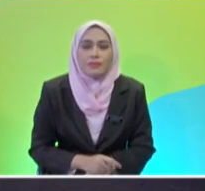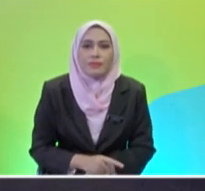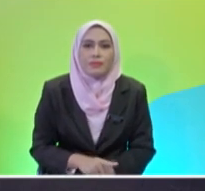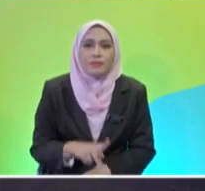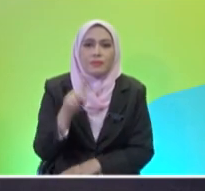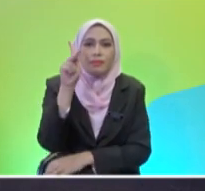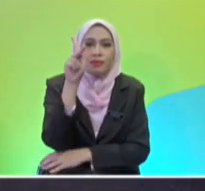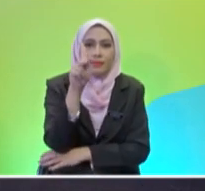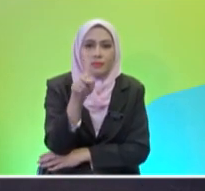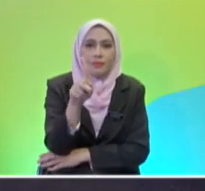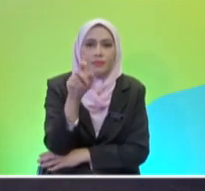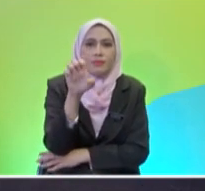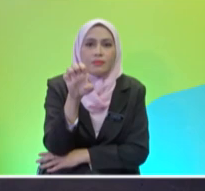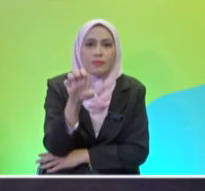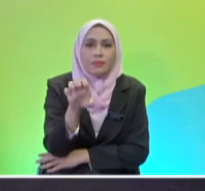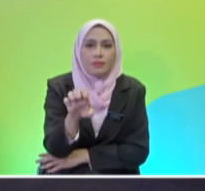mula.